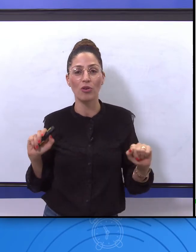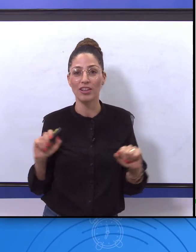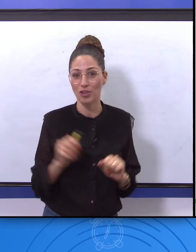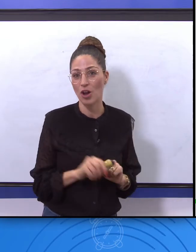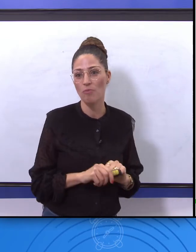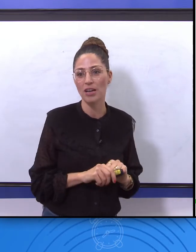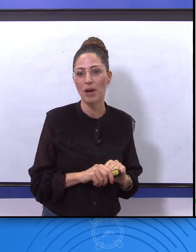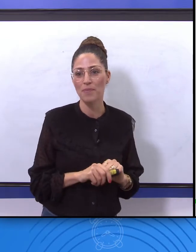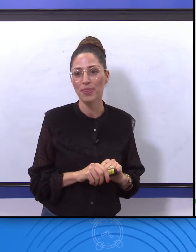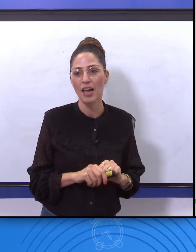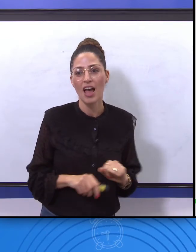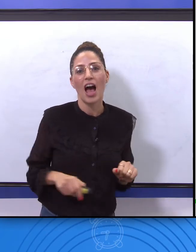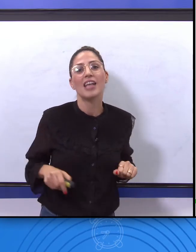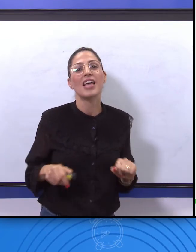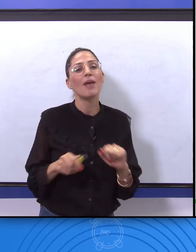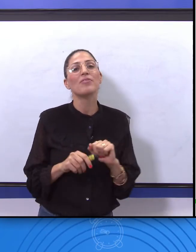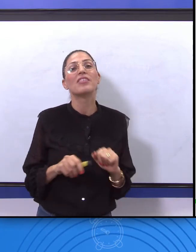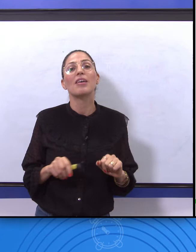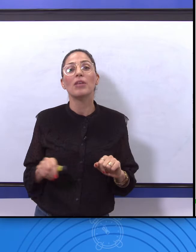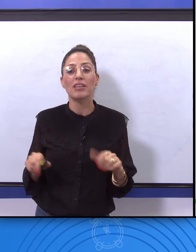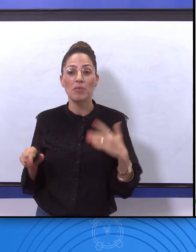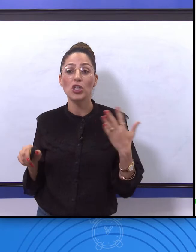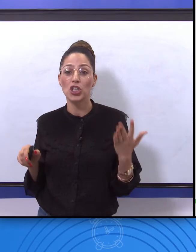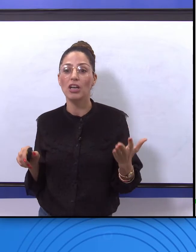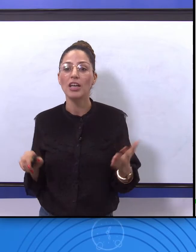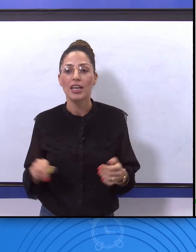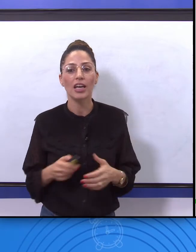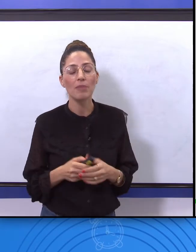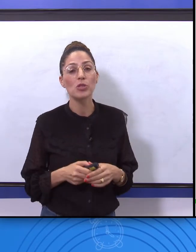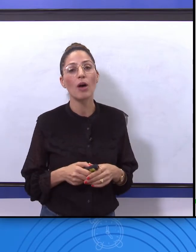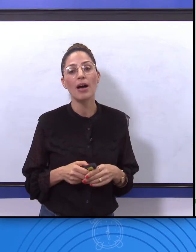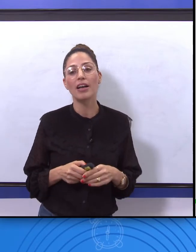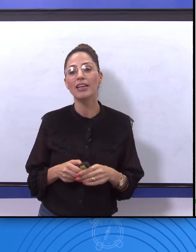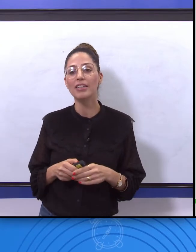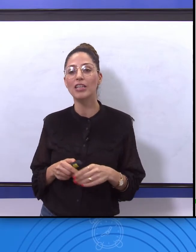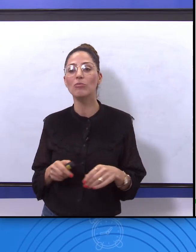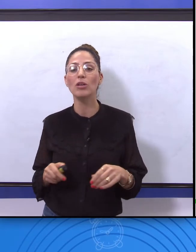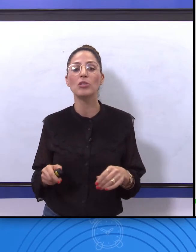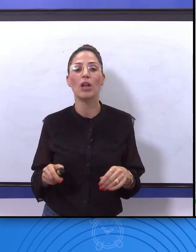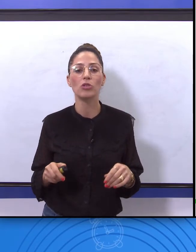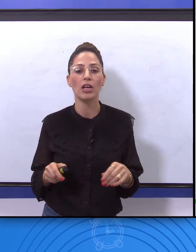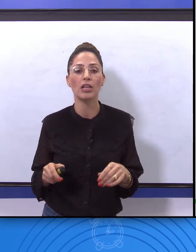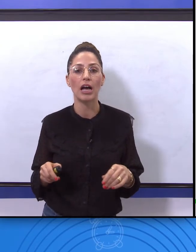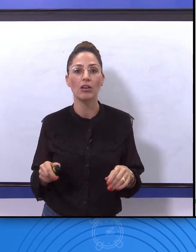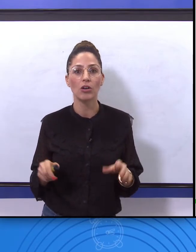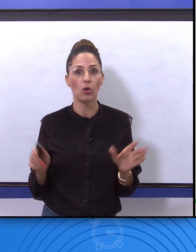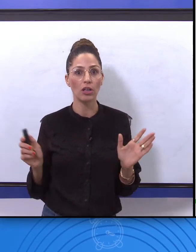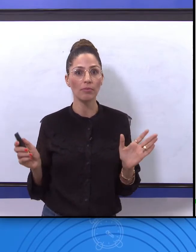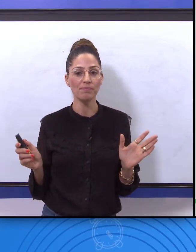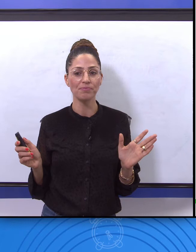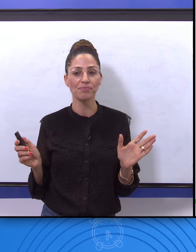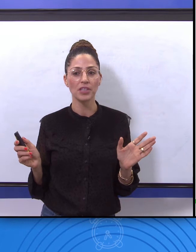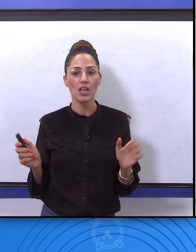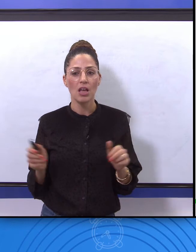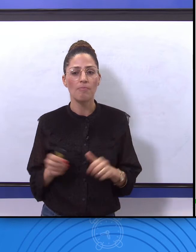בואו נעבור לאומן הבא. הצלם תמיר שר ארגן בצורה מעגלית את הדימוי המצולם של הילדה.